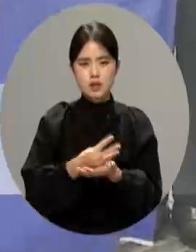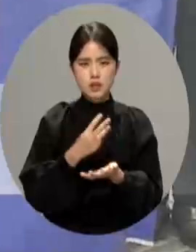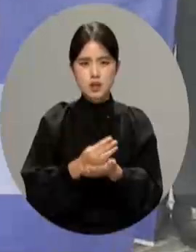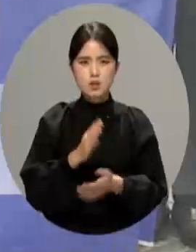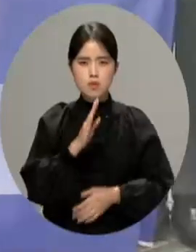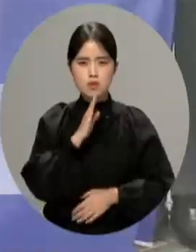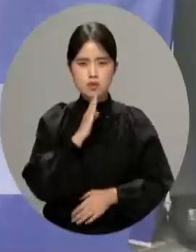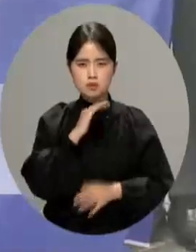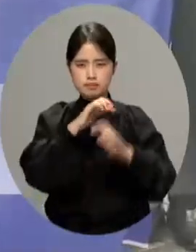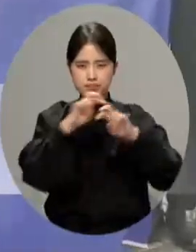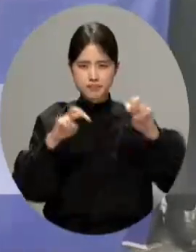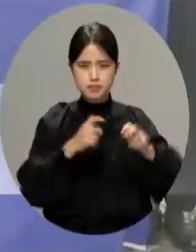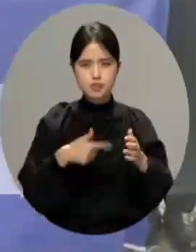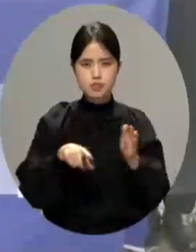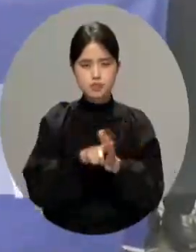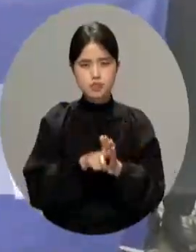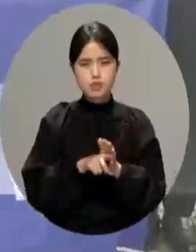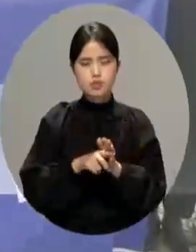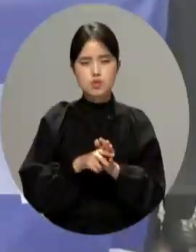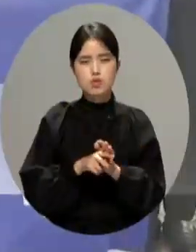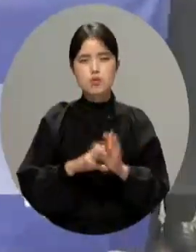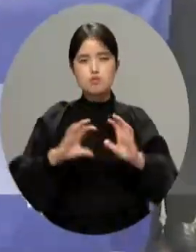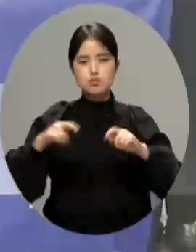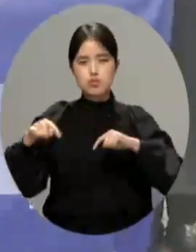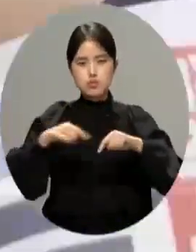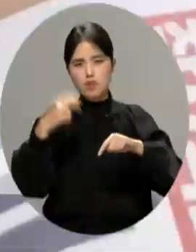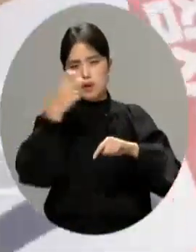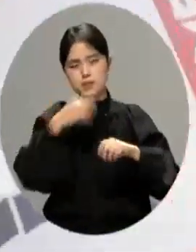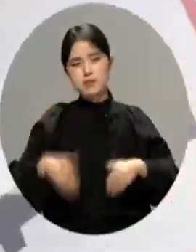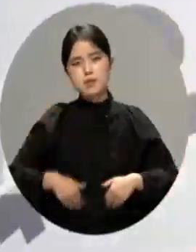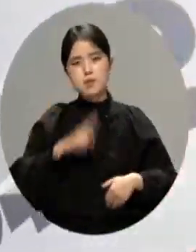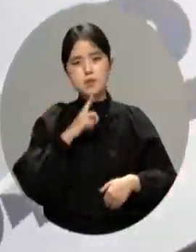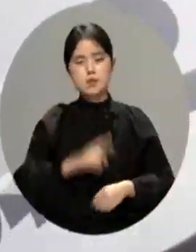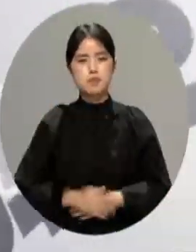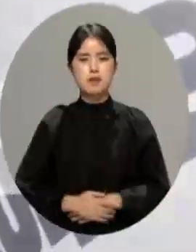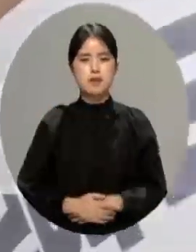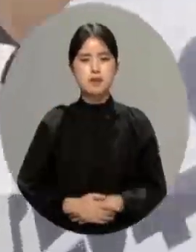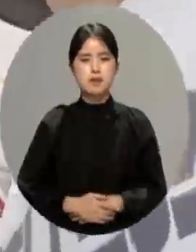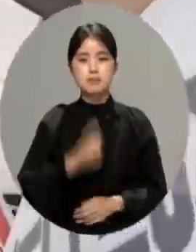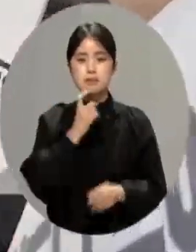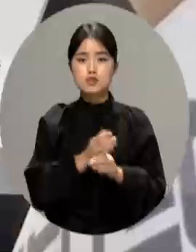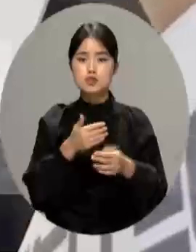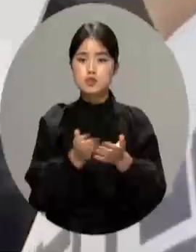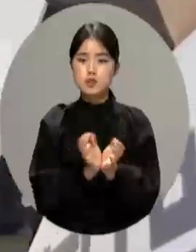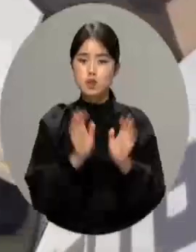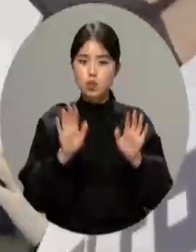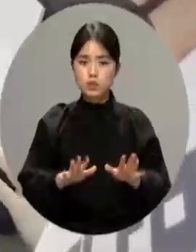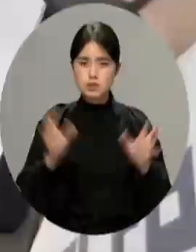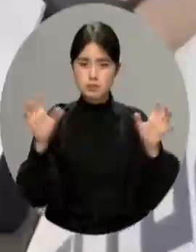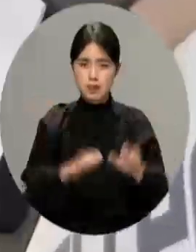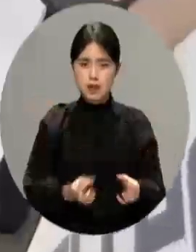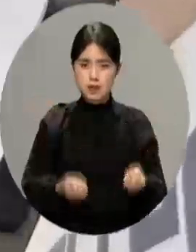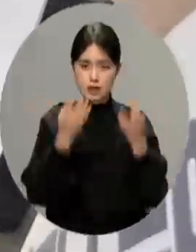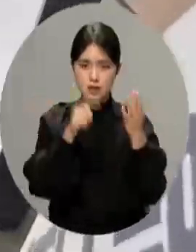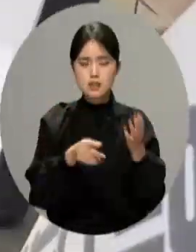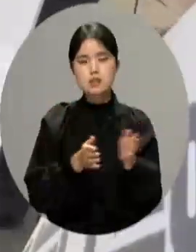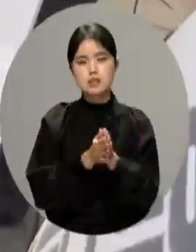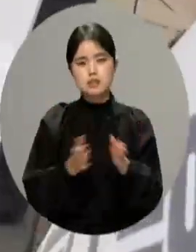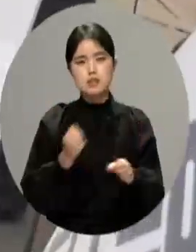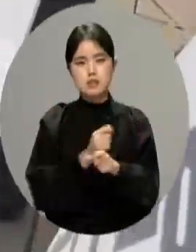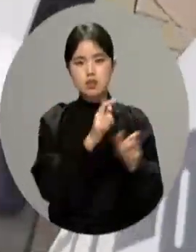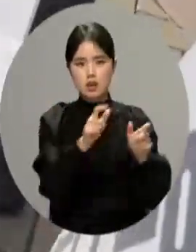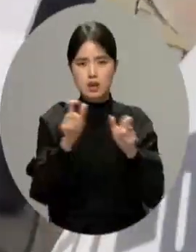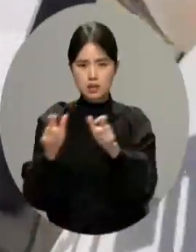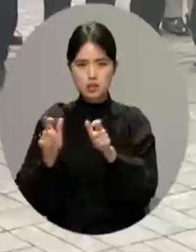진상규명을 위해서는 국정조사와 특검 도입이 필요하다고 강조했습니다 민주당 도당은 오늘 발대식을 시작으로